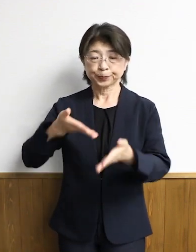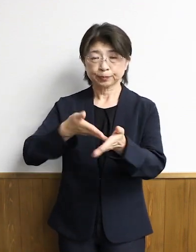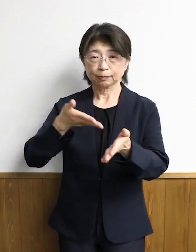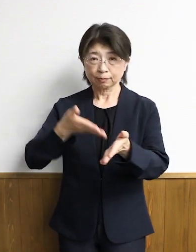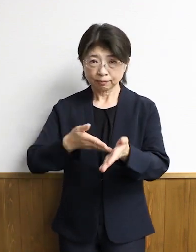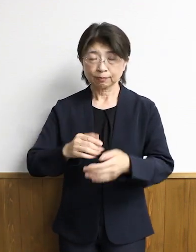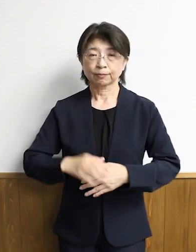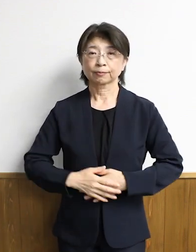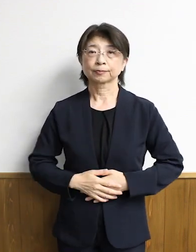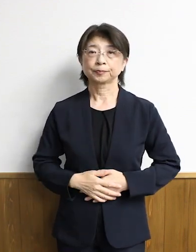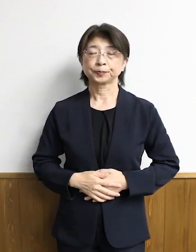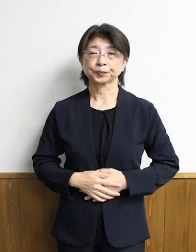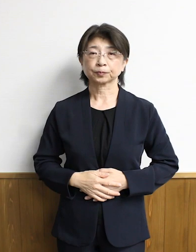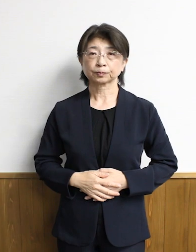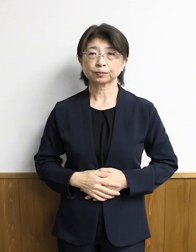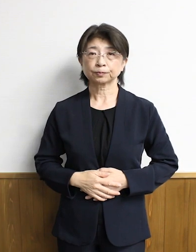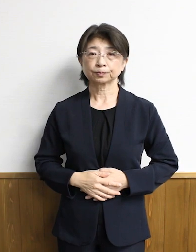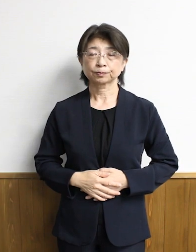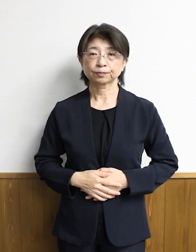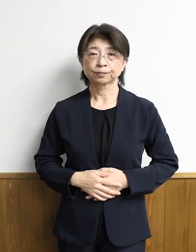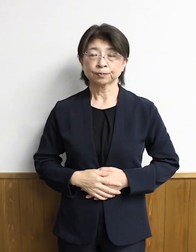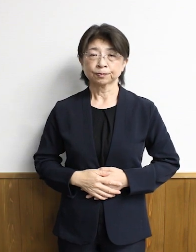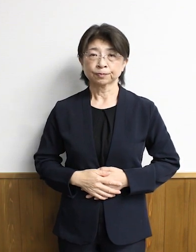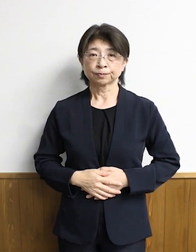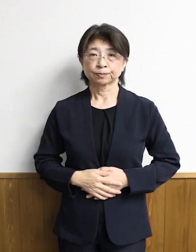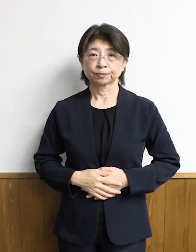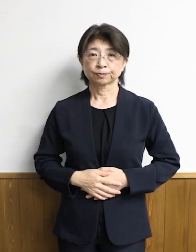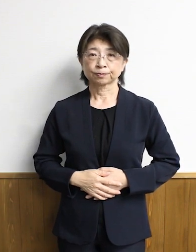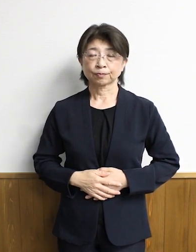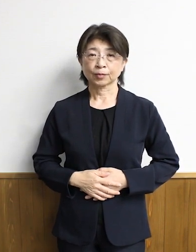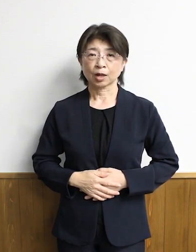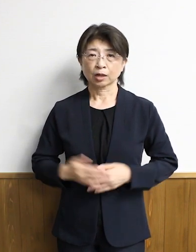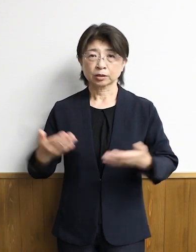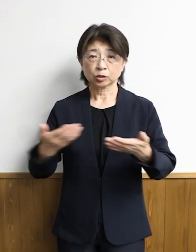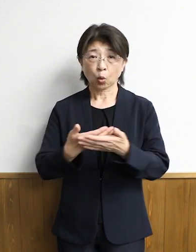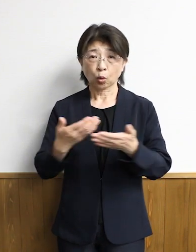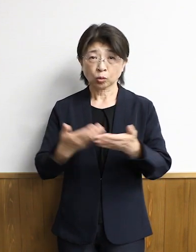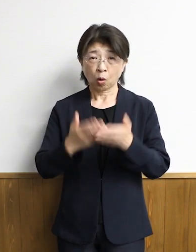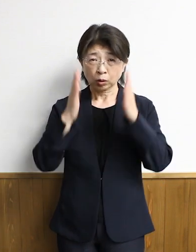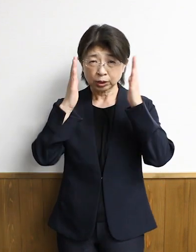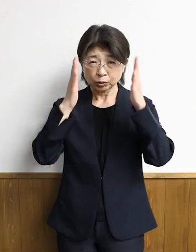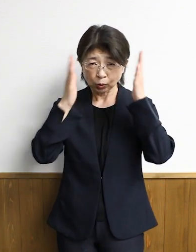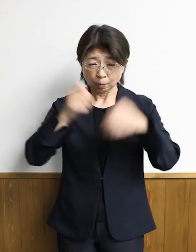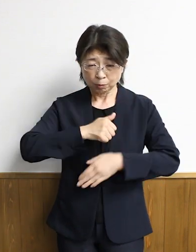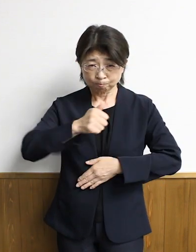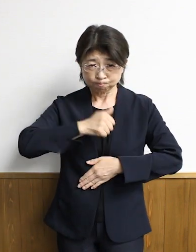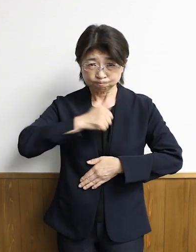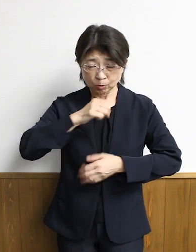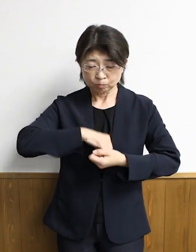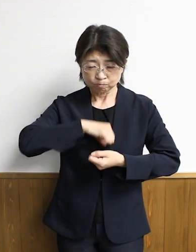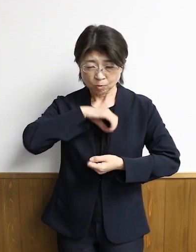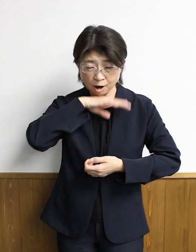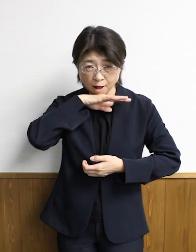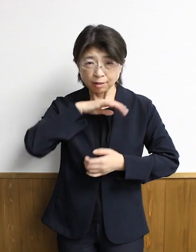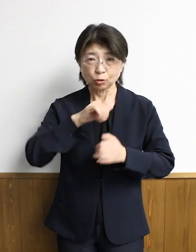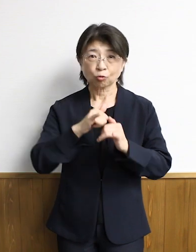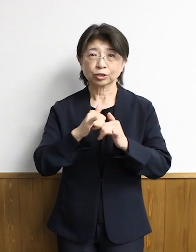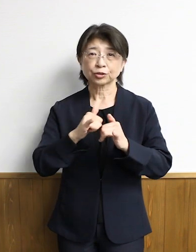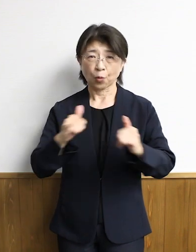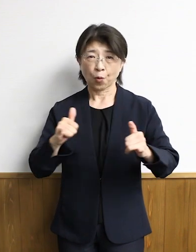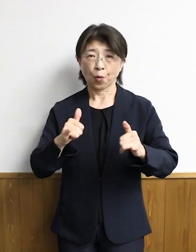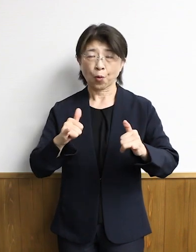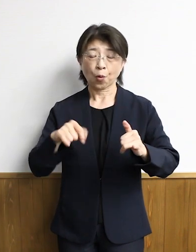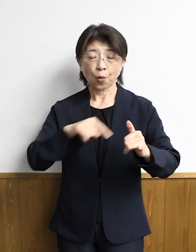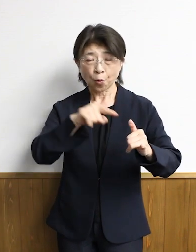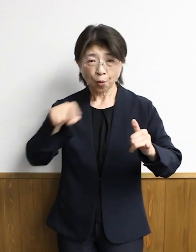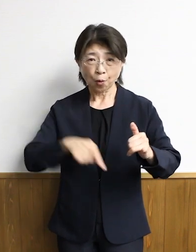ページをご覧くださいえ本市においては働き盛り世代に高血圧が多いという